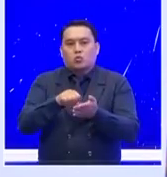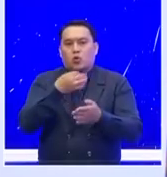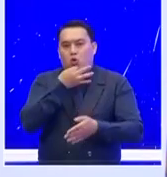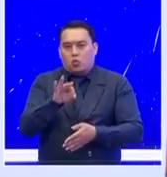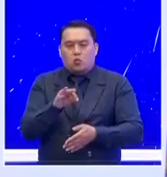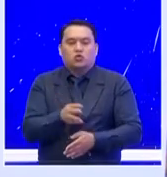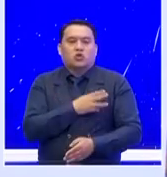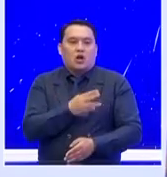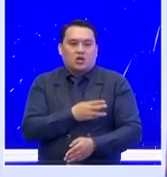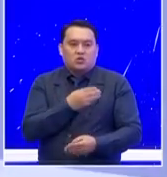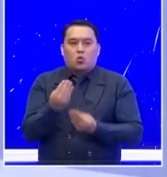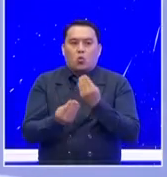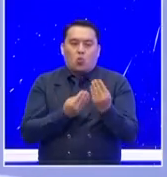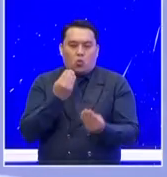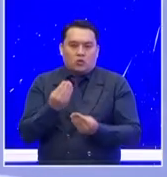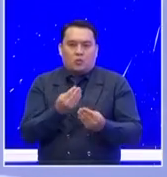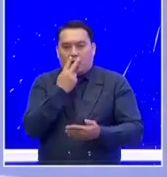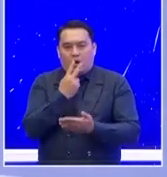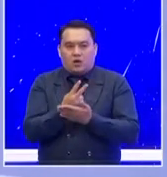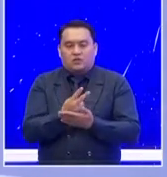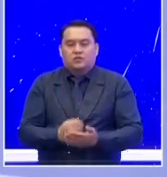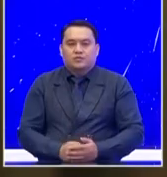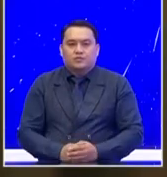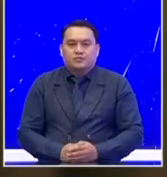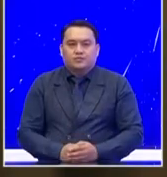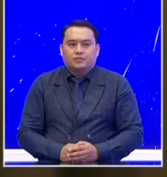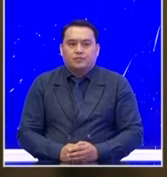любой желающий, а игры гроссмейстеров транслируются в прямом эфире.